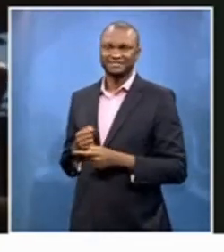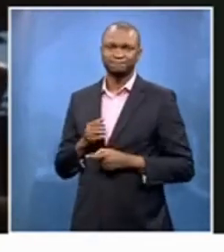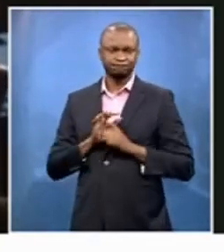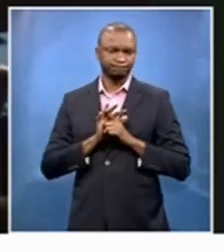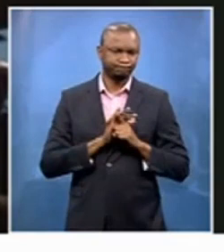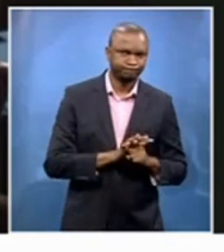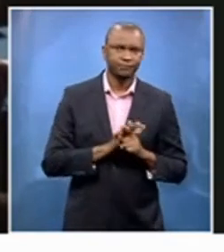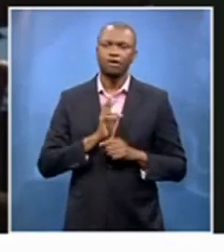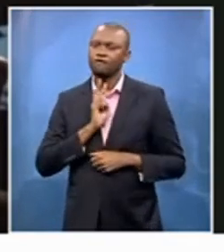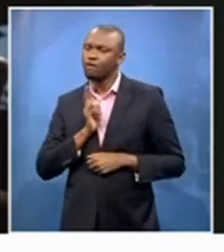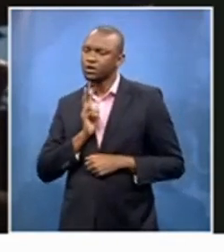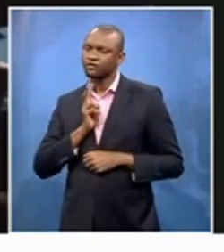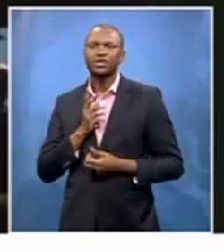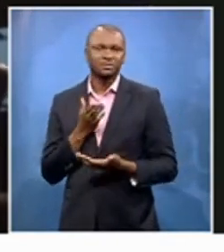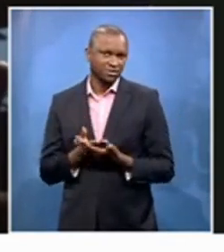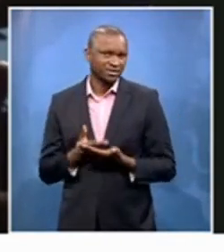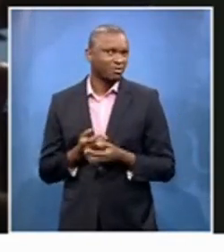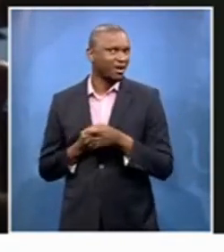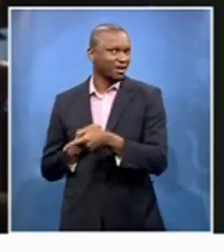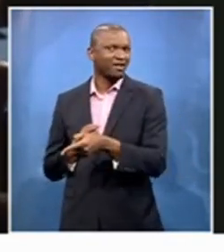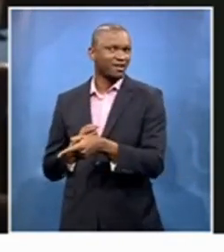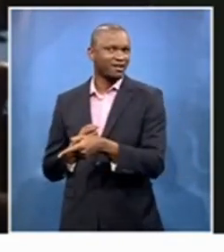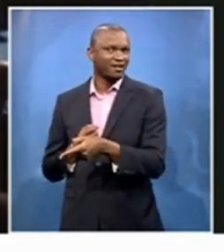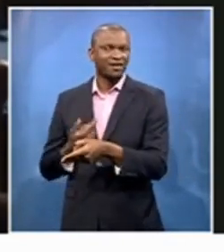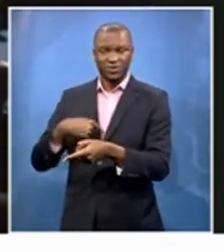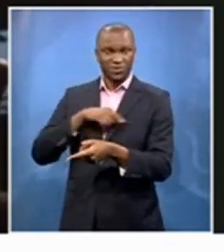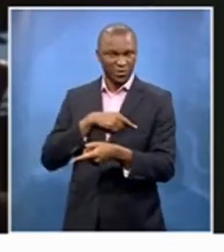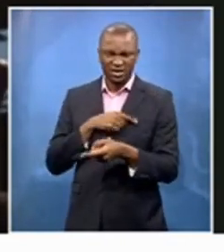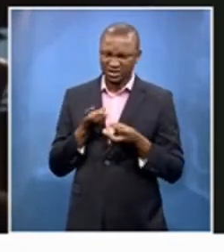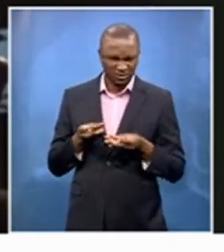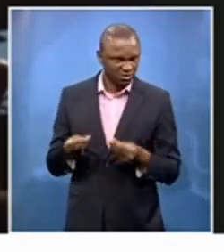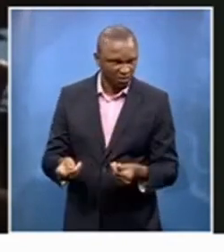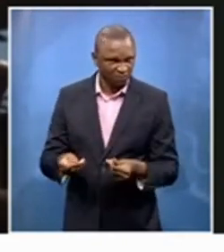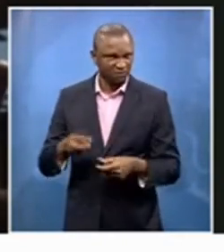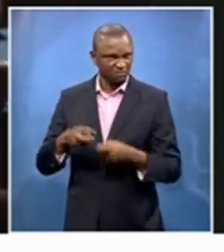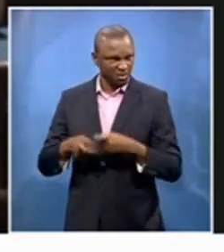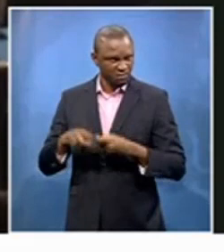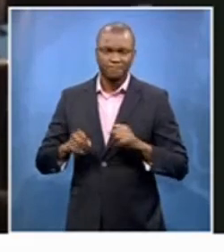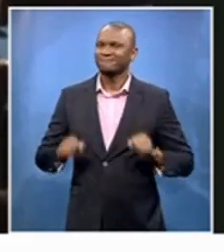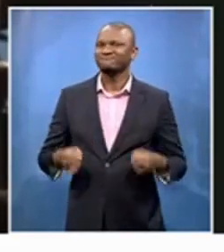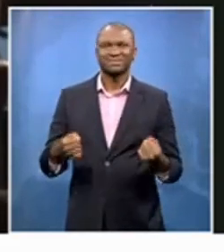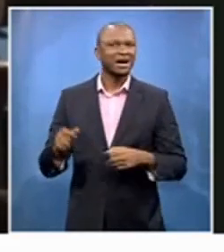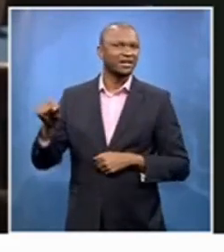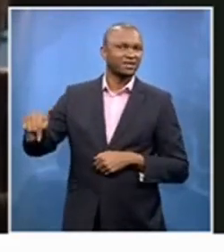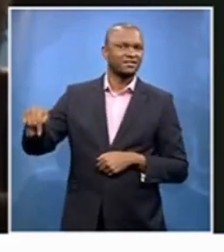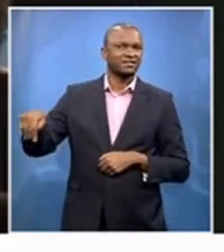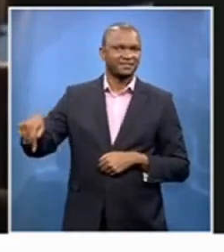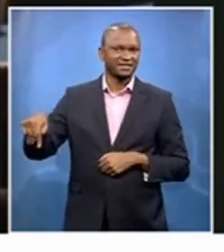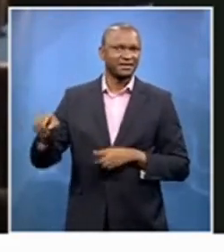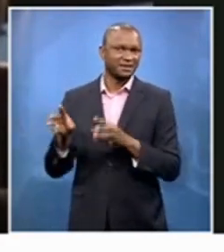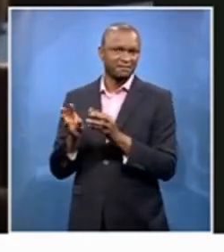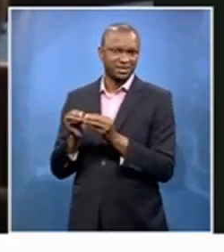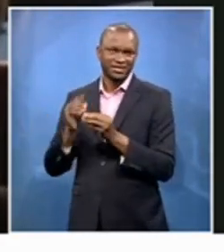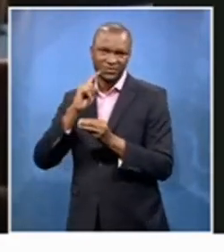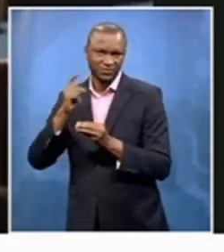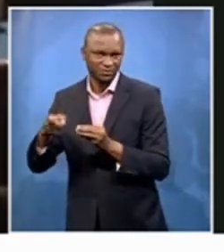ke kuya kwethu sibayeni, kungeke kusikhiphe kule nkinga lekhona even. Lesikucela ukuthi inkosi